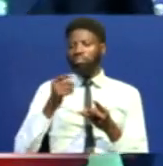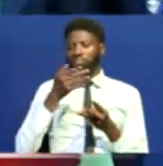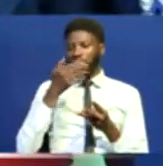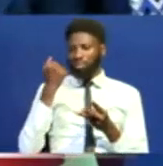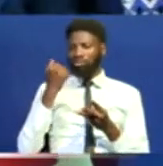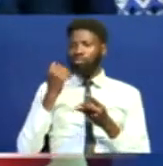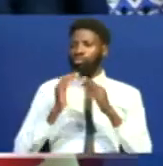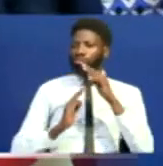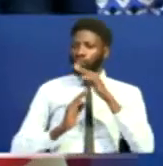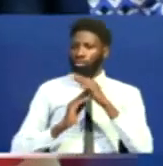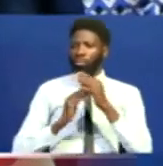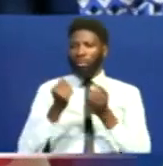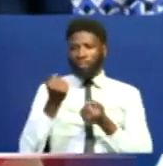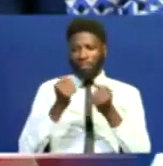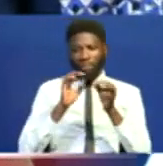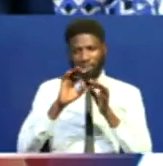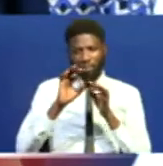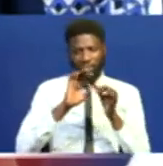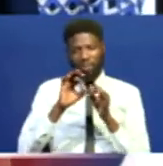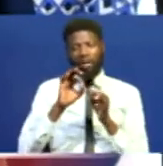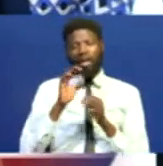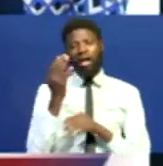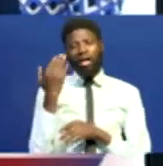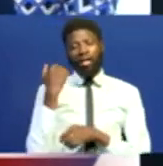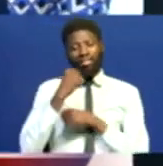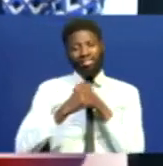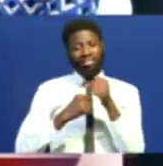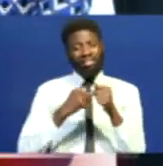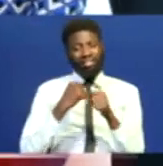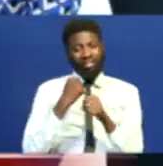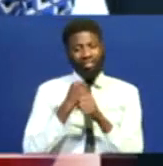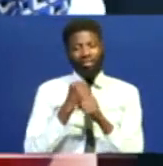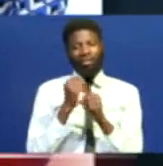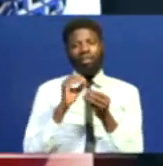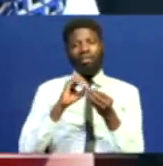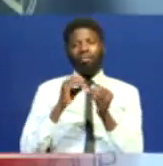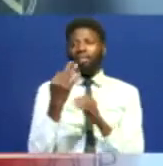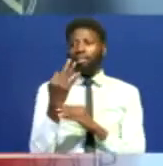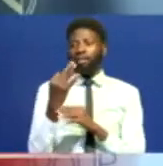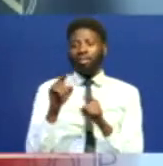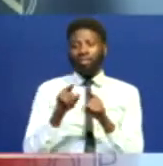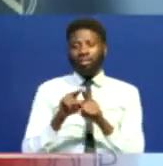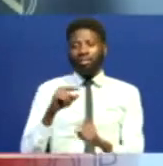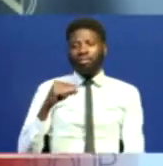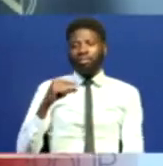rally ambaye alimaliza watatu msimu uliopita, na Glenn Edmonds.